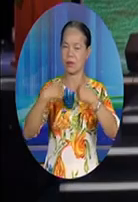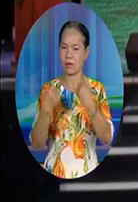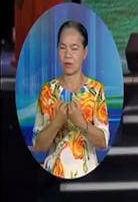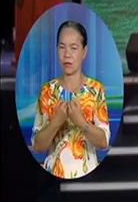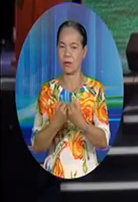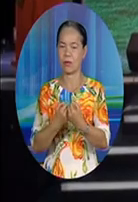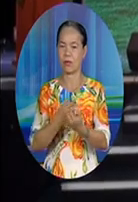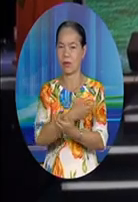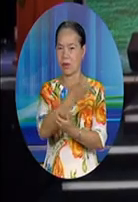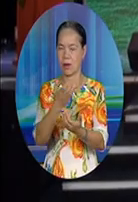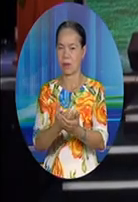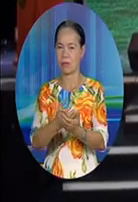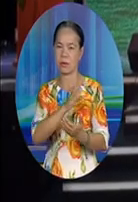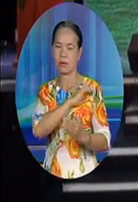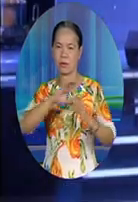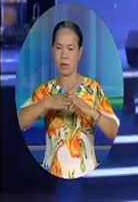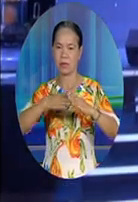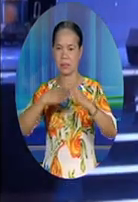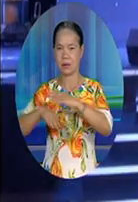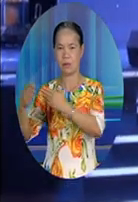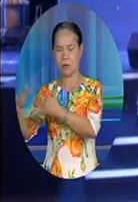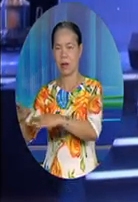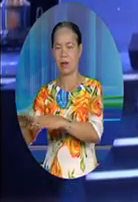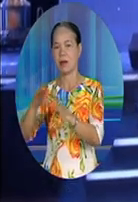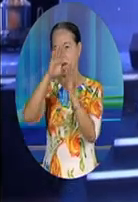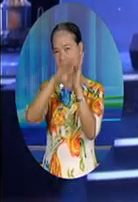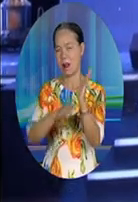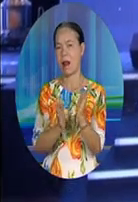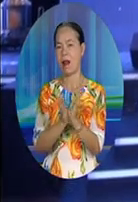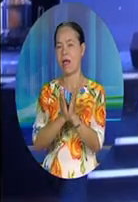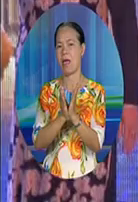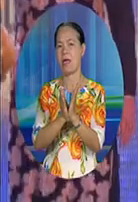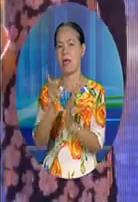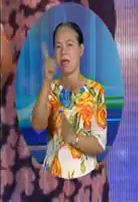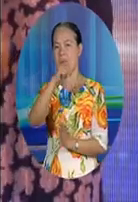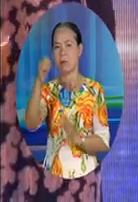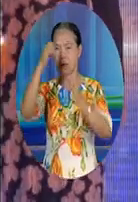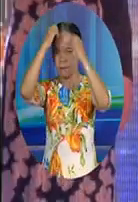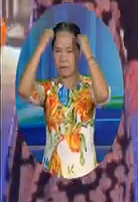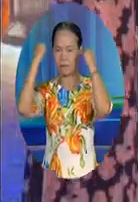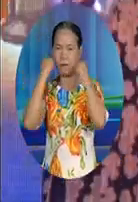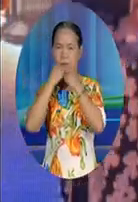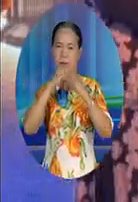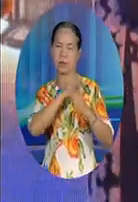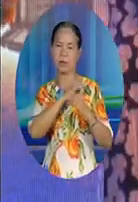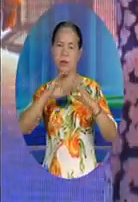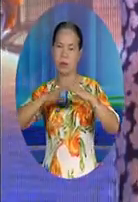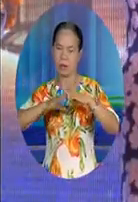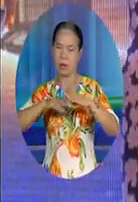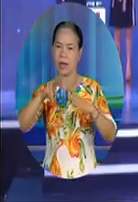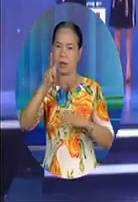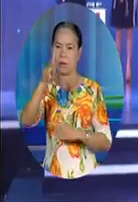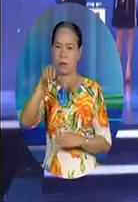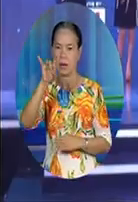hội và cộng đồng doanh nhân trong và ngoài nước. Trong khuôn khổ chương trình lễ vinh danh top 100 phong cách doanh nhân 2015-2016, như mọi